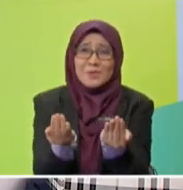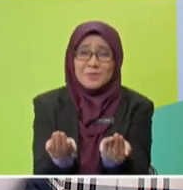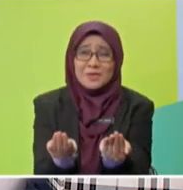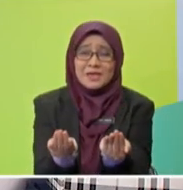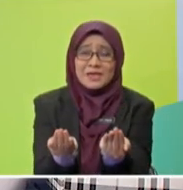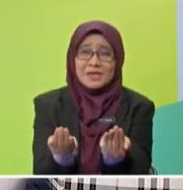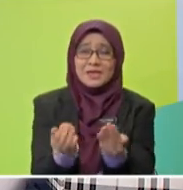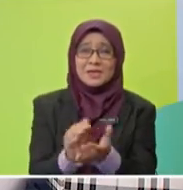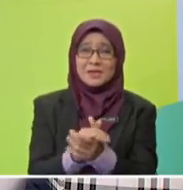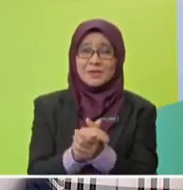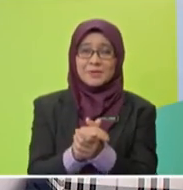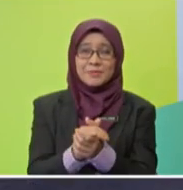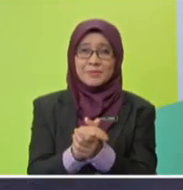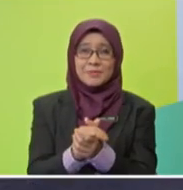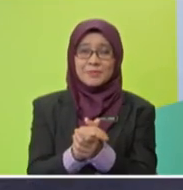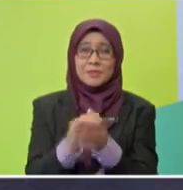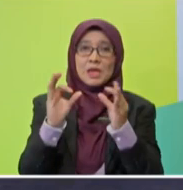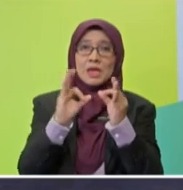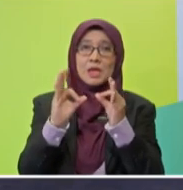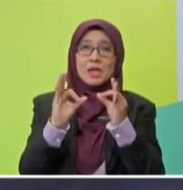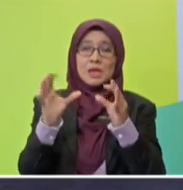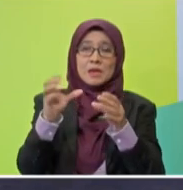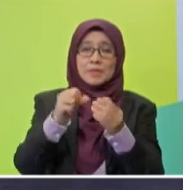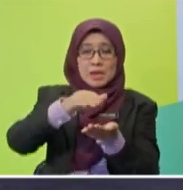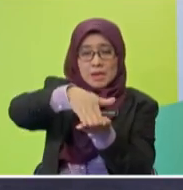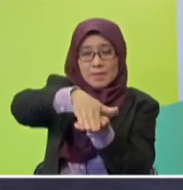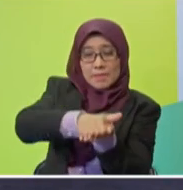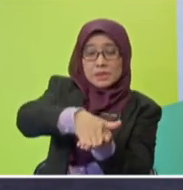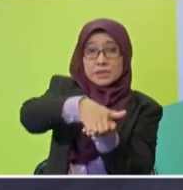bersama dengan penebuk lubang Oke